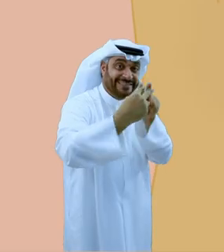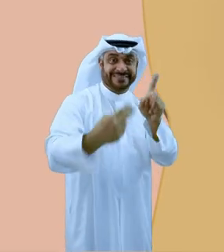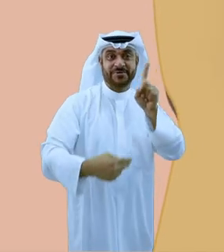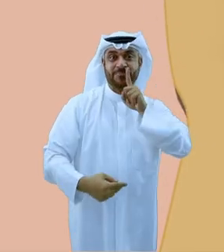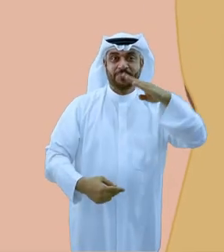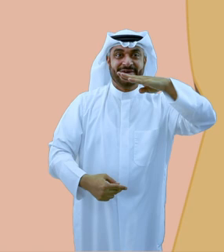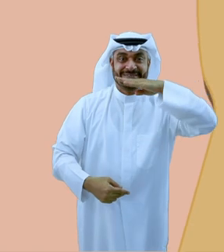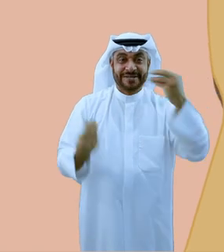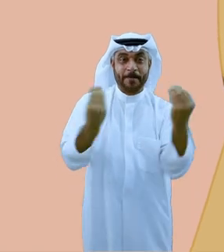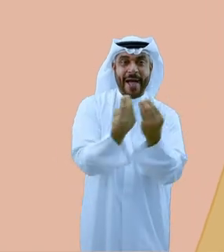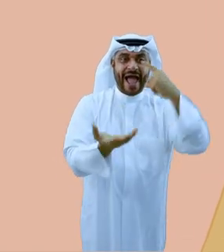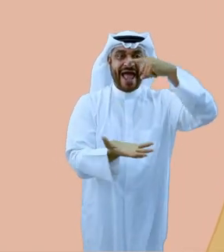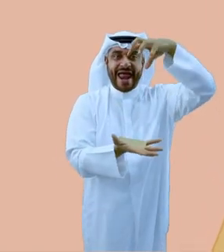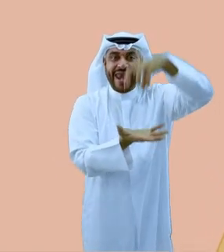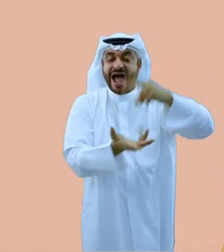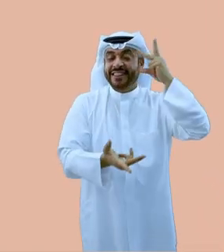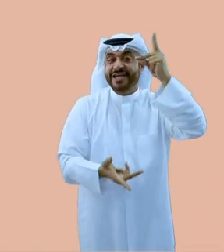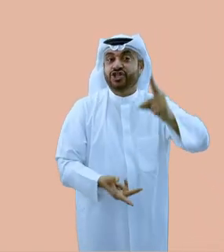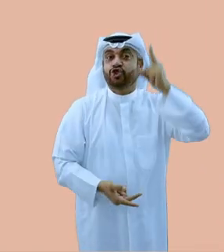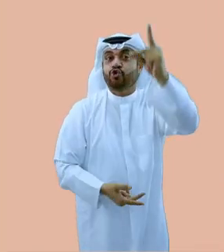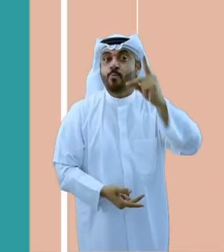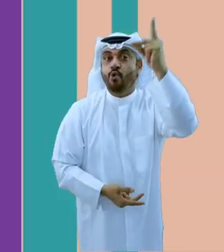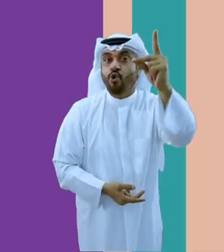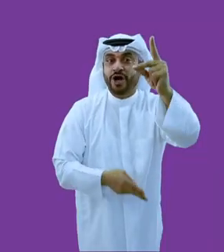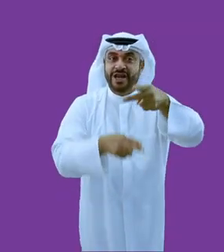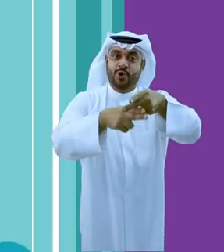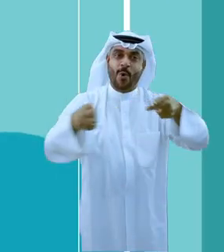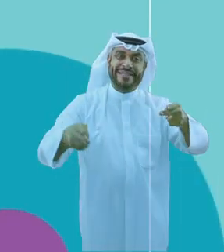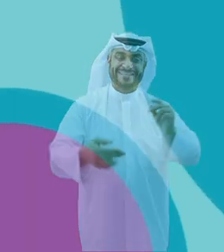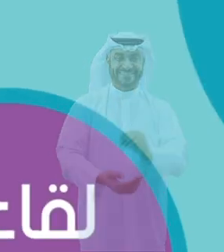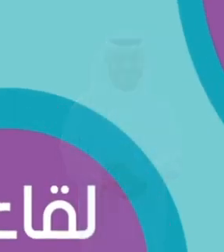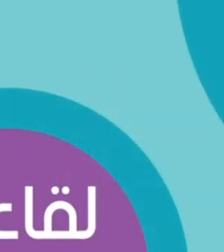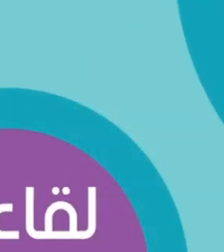مباشر مع أهالي ومنتسبي نادي الطموح الكويتي.